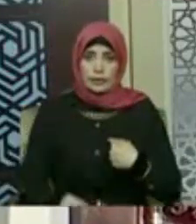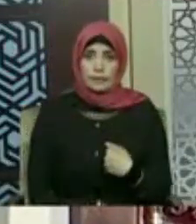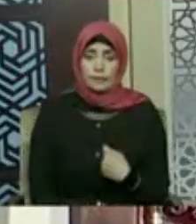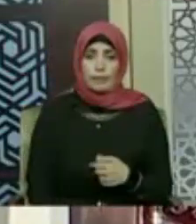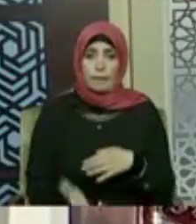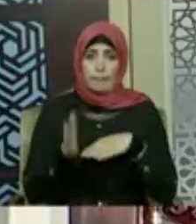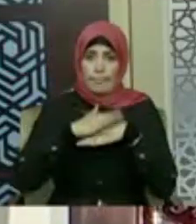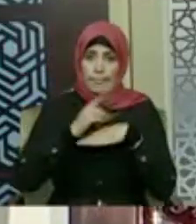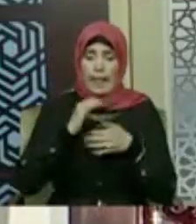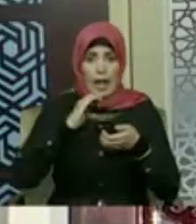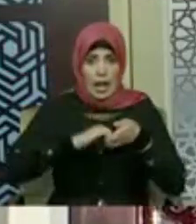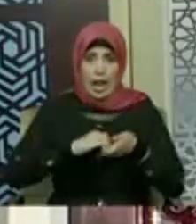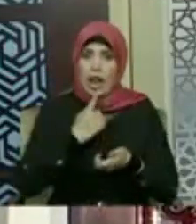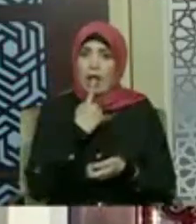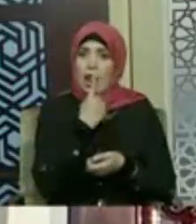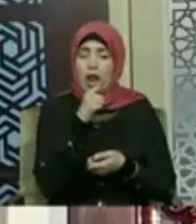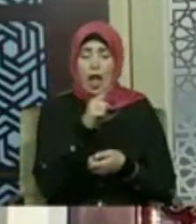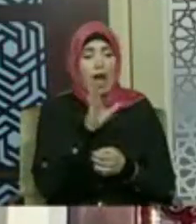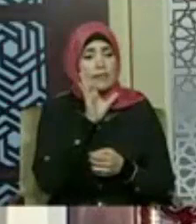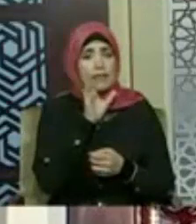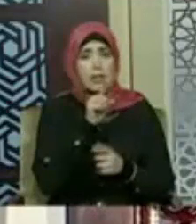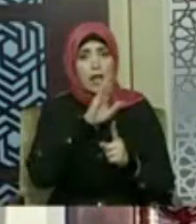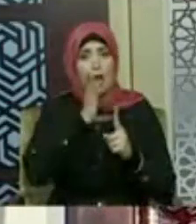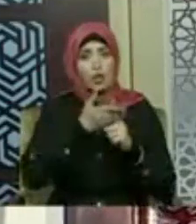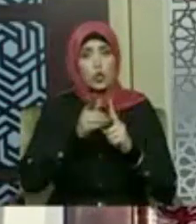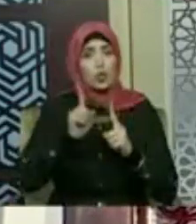على العهد يا رسول الله،